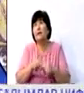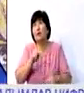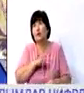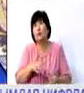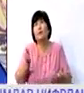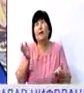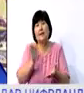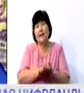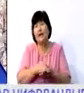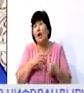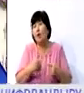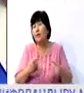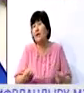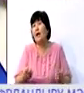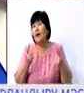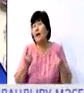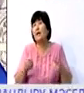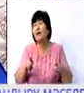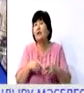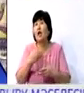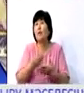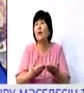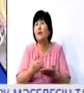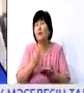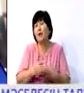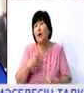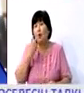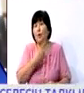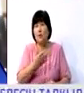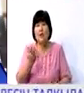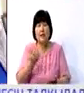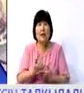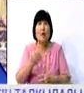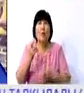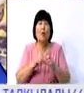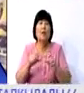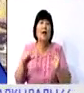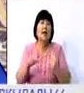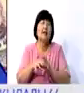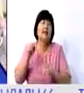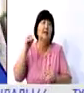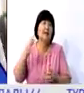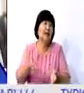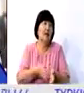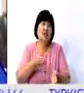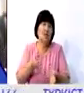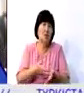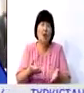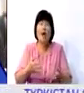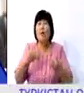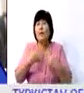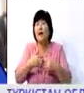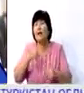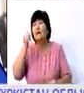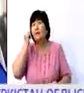жұмысымен таныстық. Бірнеше ірі және ұсақ мәселелердің барына көз жеткіздік. Мысалы, өндірісте электр жарығының жетіспеушілігі,